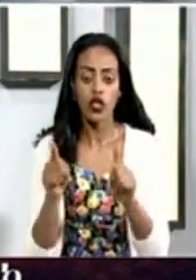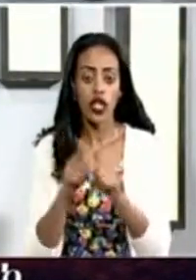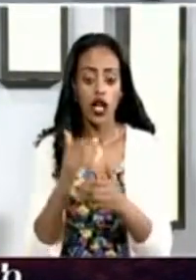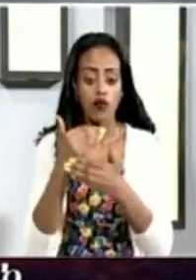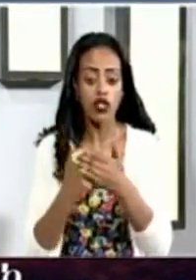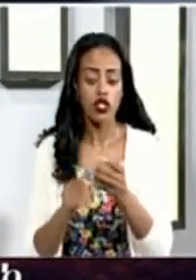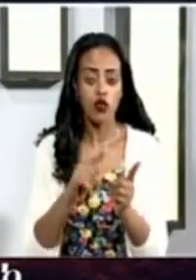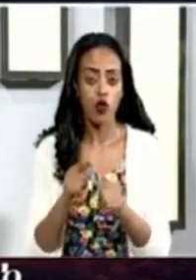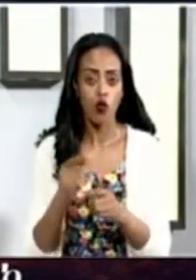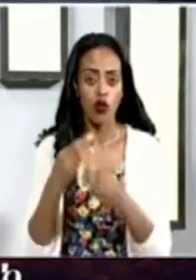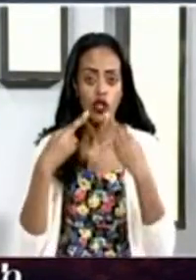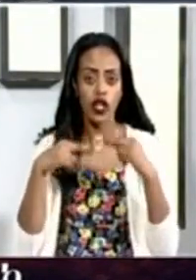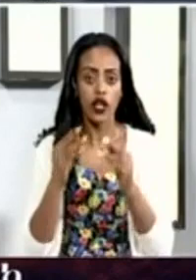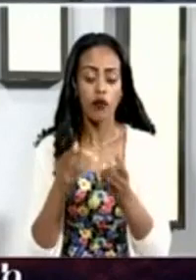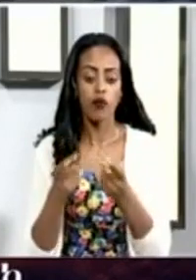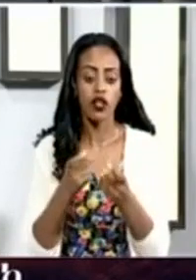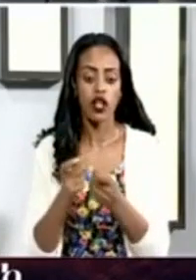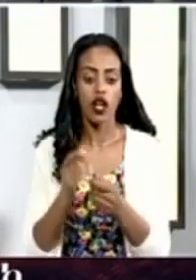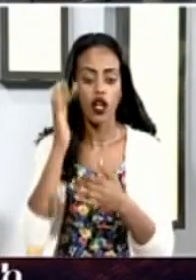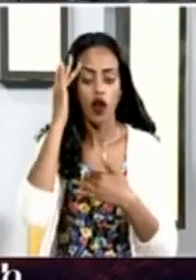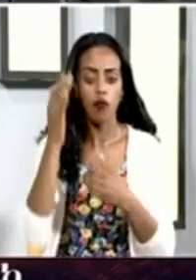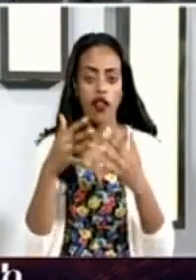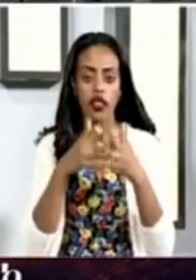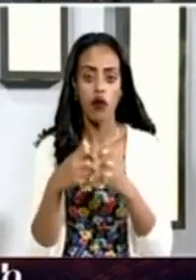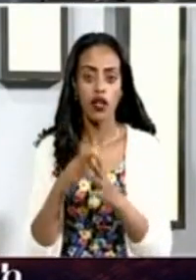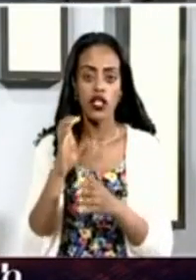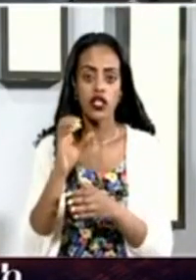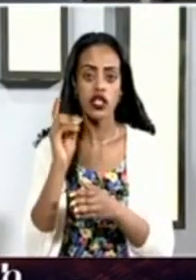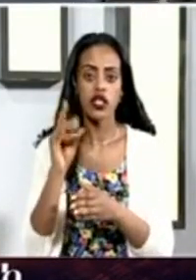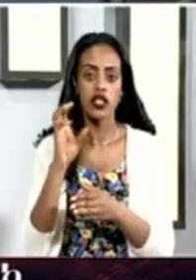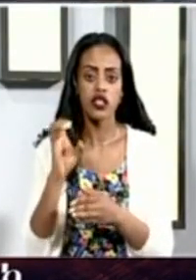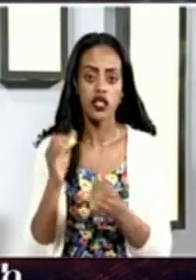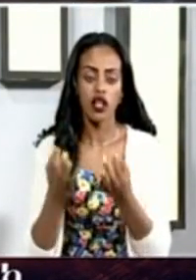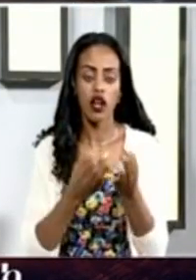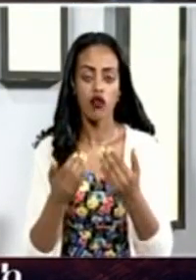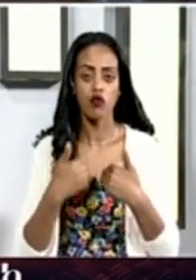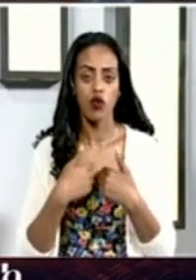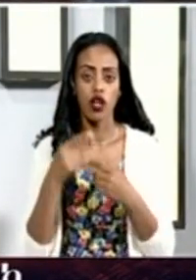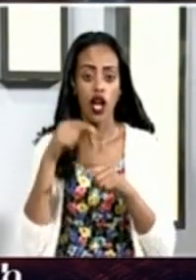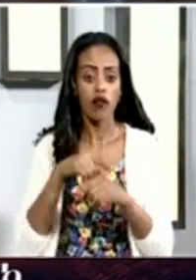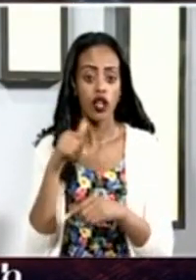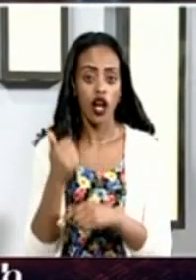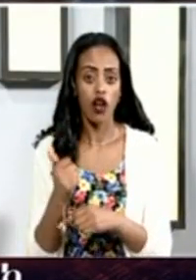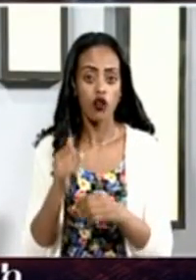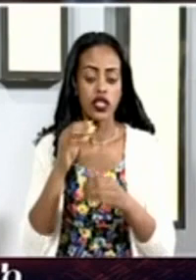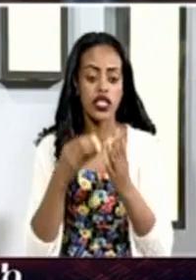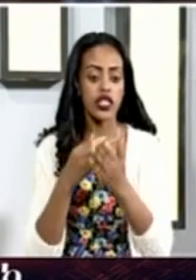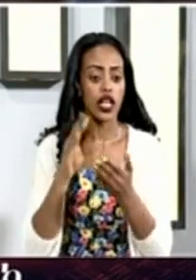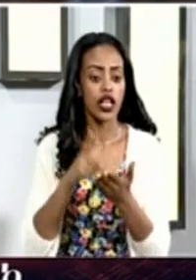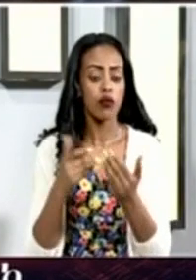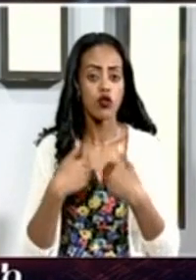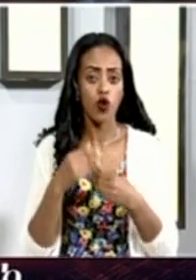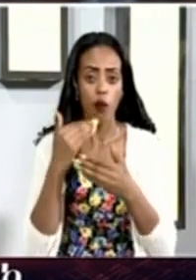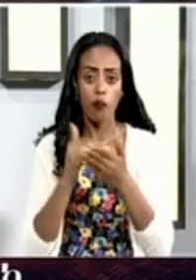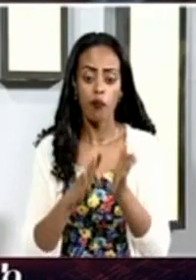ዝንክውን እዩ ድረገጽ ማእኸል ምክልኻልን ምቁፃርን ሕማማት ኣሜሪካ ሲዲሲ ዕላዊ ገይሩ ዘሎ። ኣብተን ካልኦት ግዛኣታት ዝህሉ መጠን ሞት